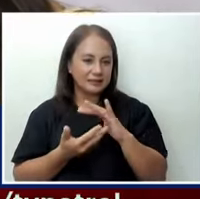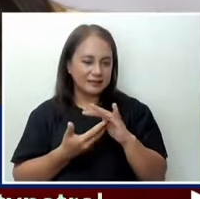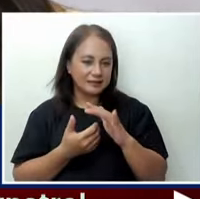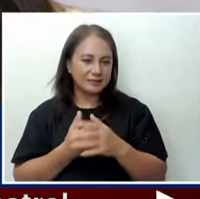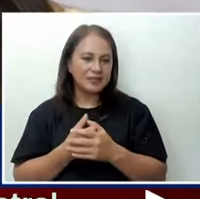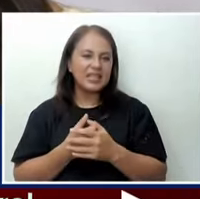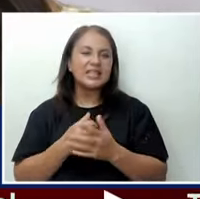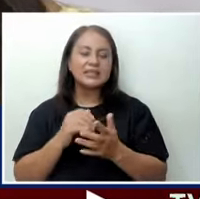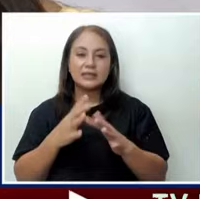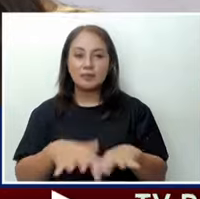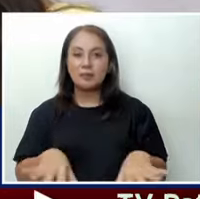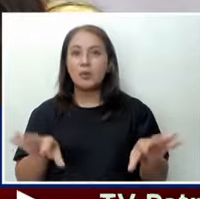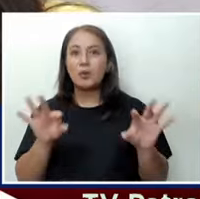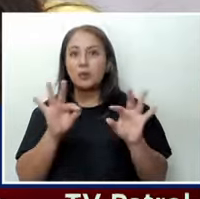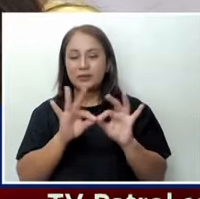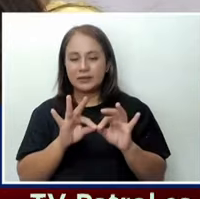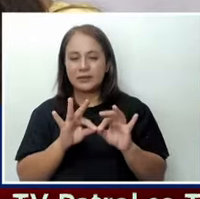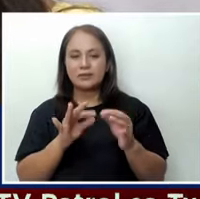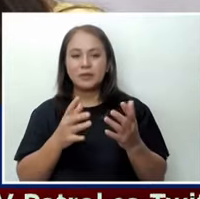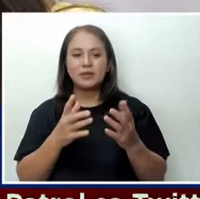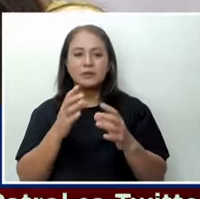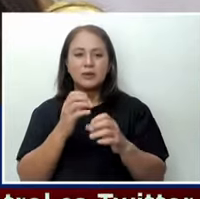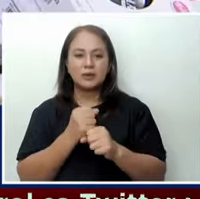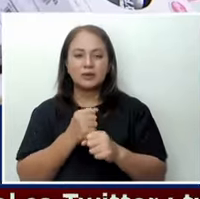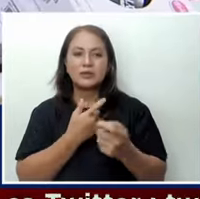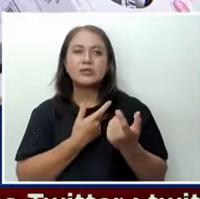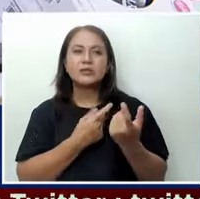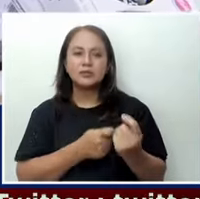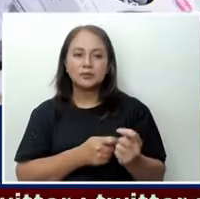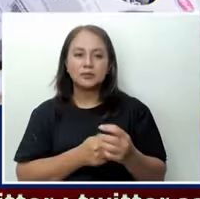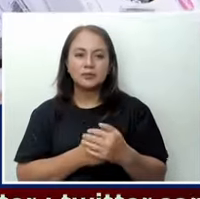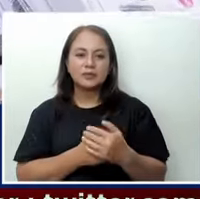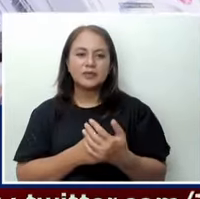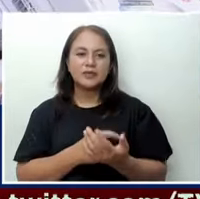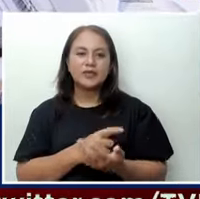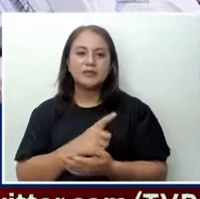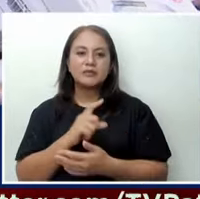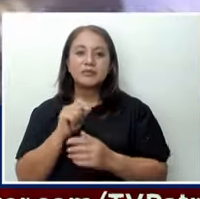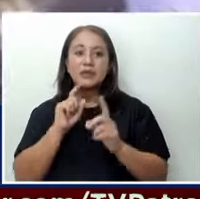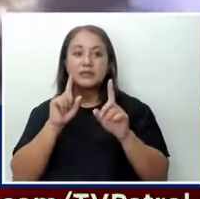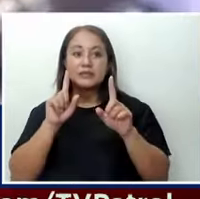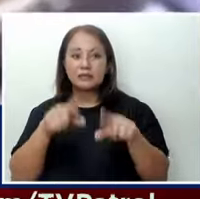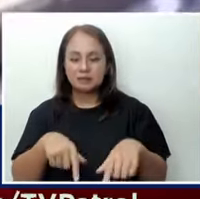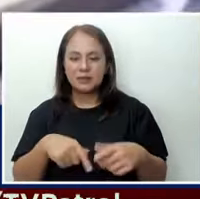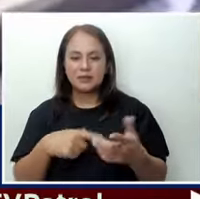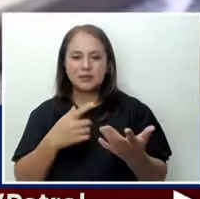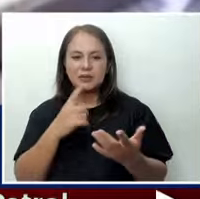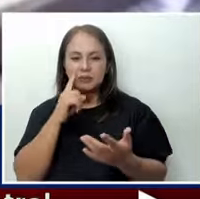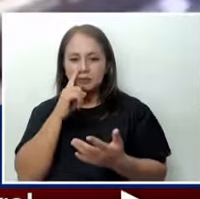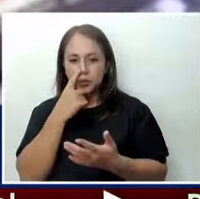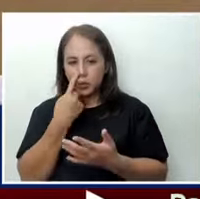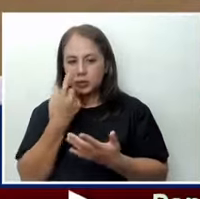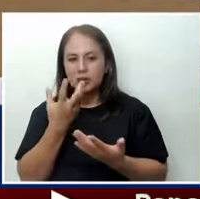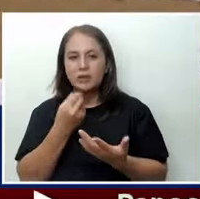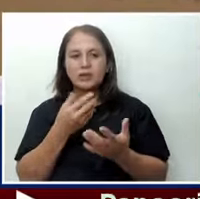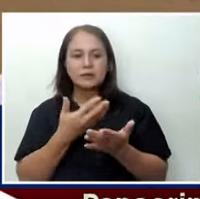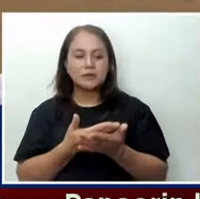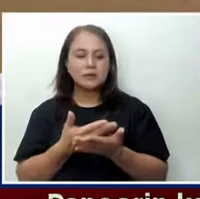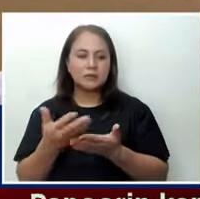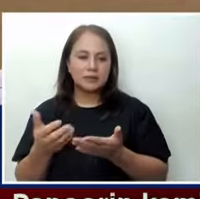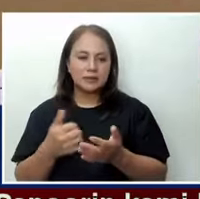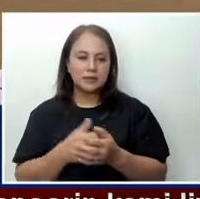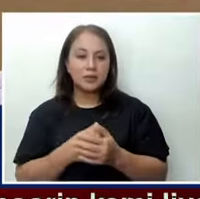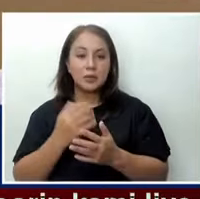Yun ang importante para po makuha niyo yung tiwala nila. Mabilis na response ng seller para hindi na boring yung buyer. Kasi